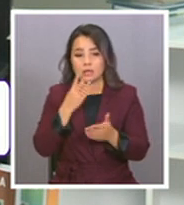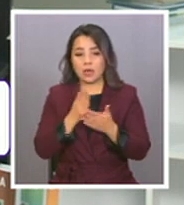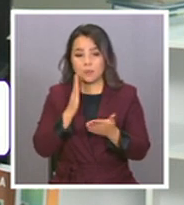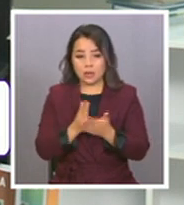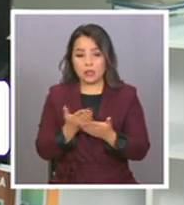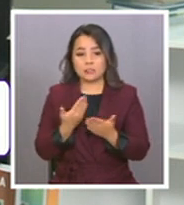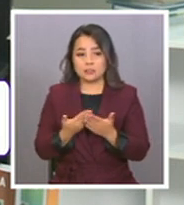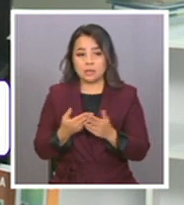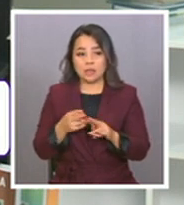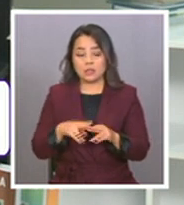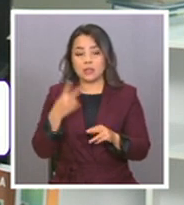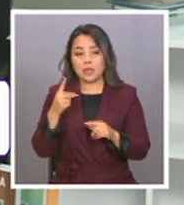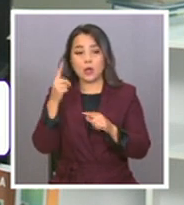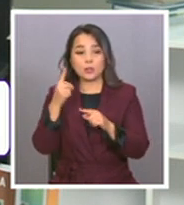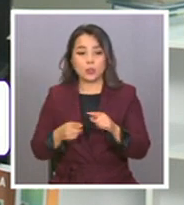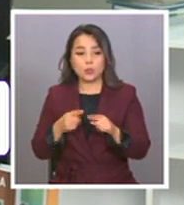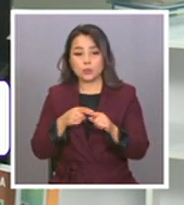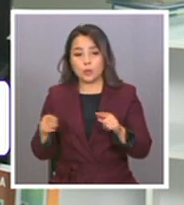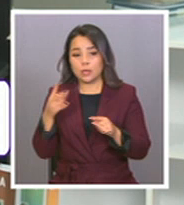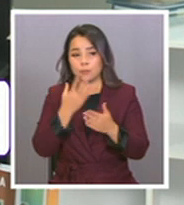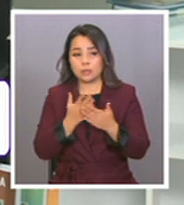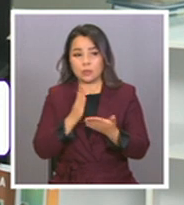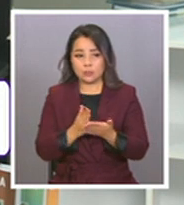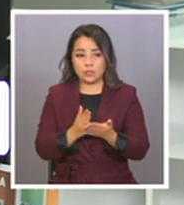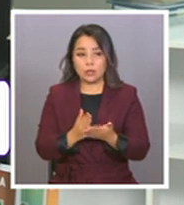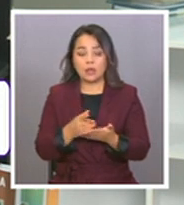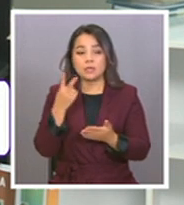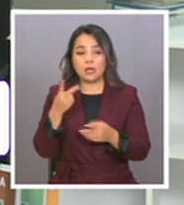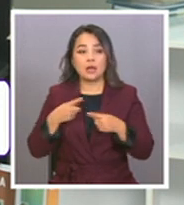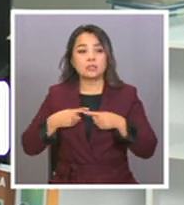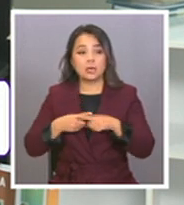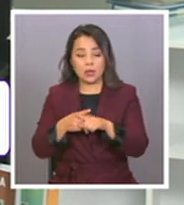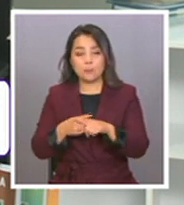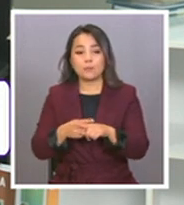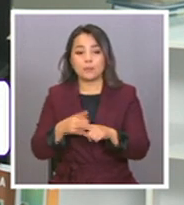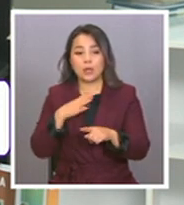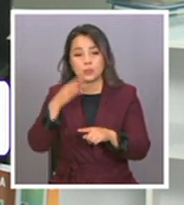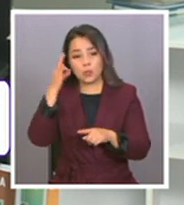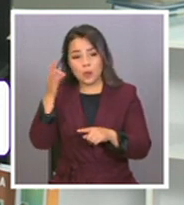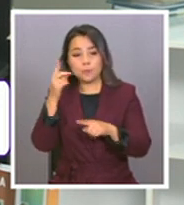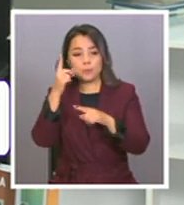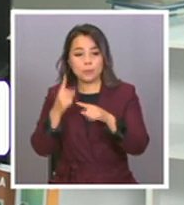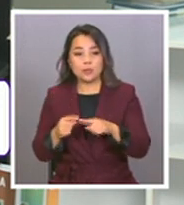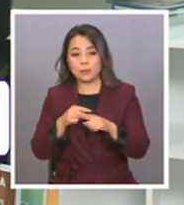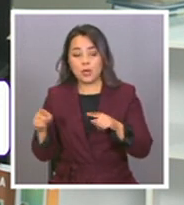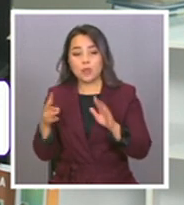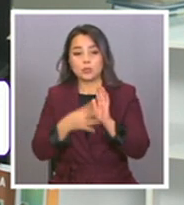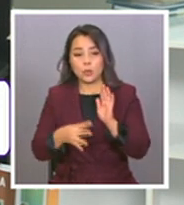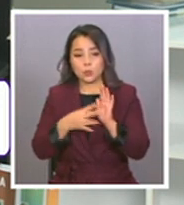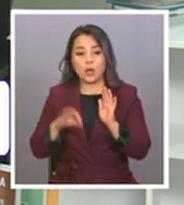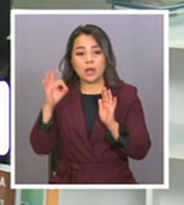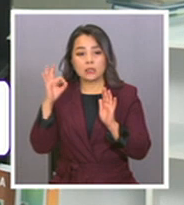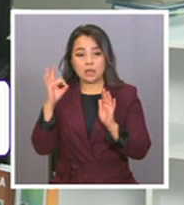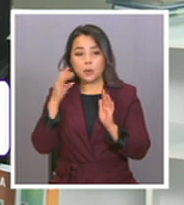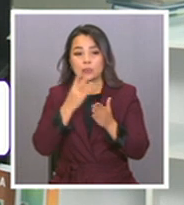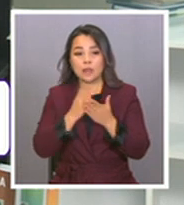отырсаңыздар, екі түзу берілген, екеуі қалай қиылысқан? Перпендикуляр қиылысқан, яғни 90 градус жасап. Сол екі түзудің бойында